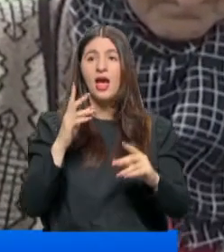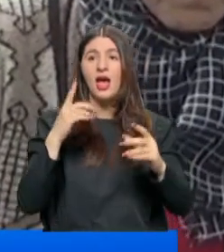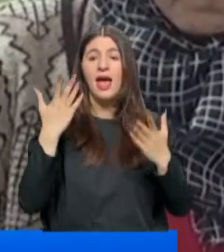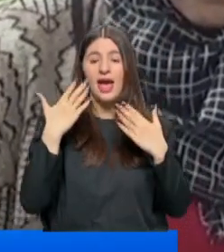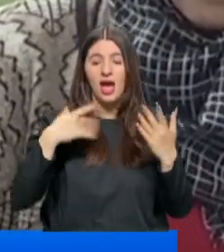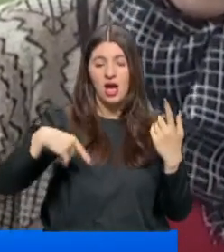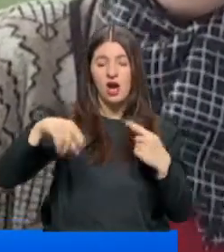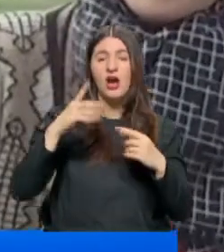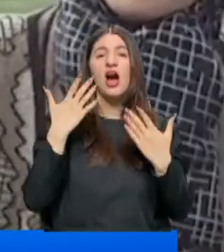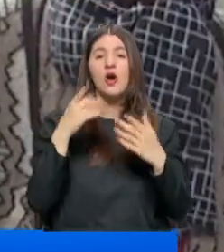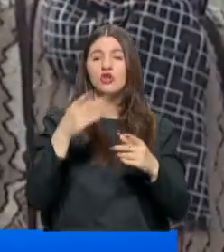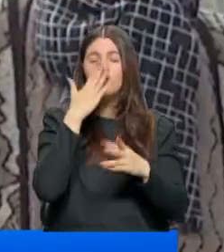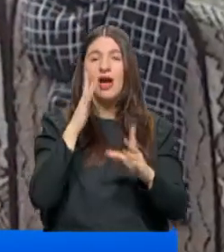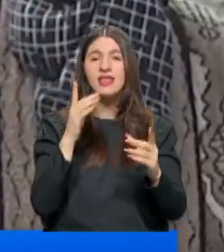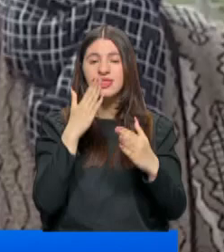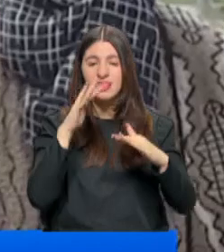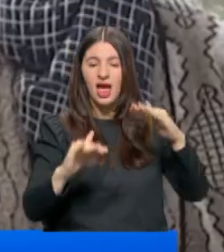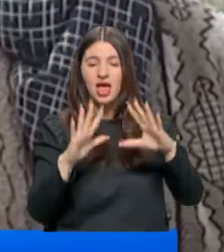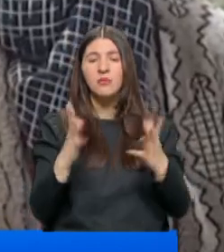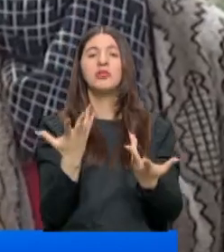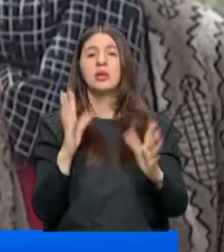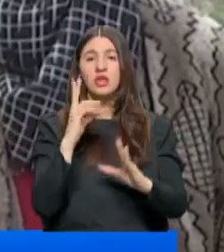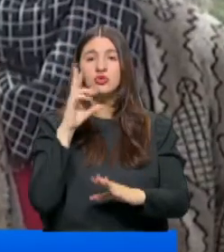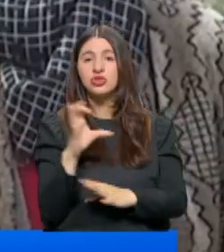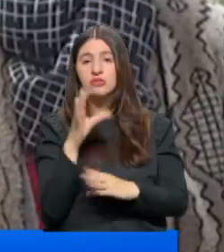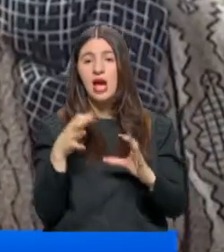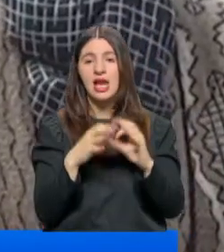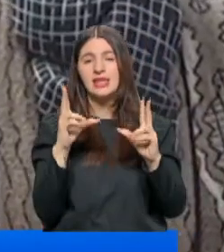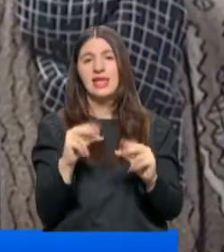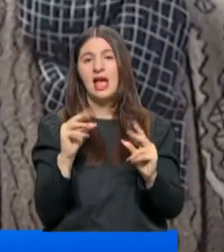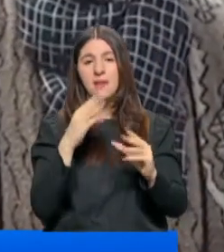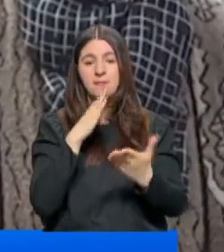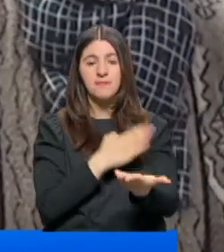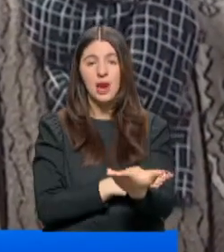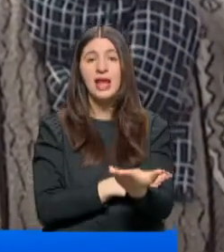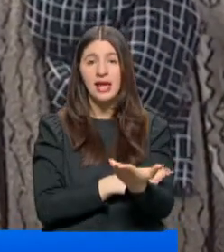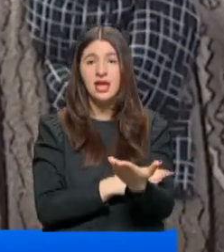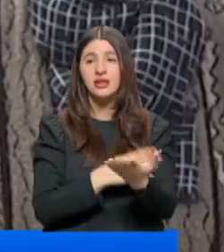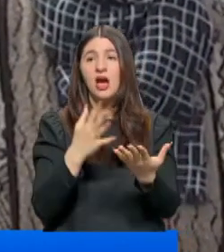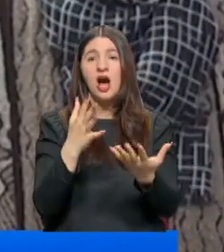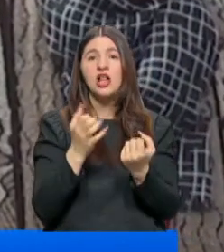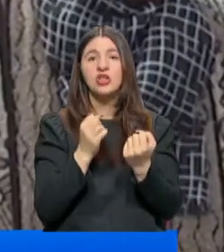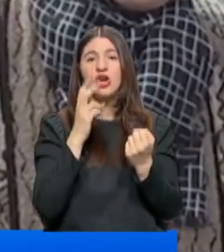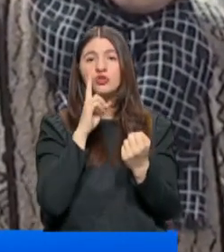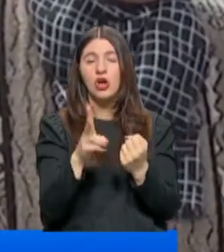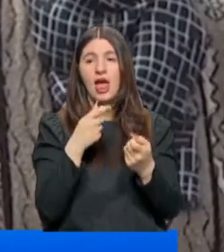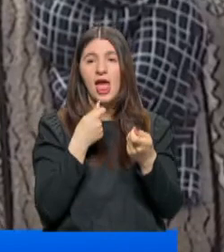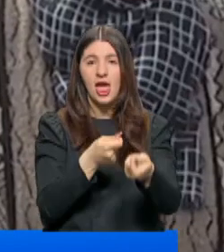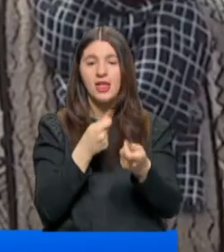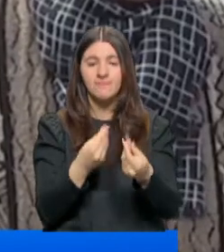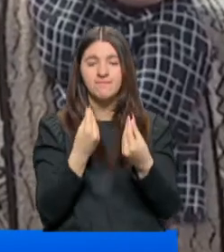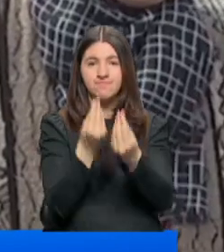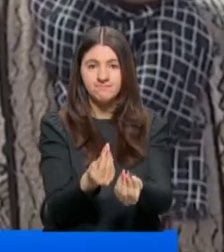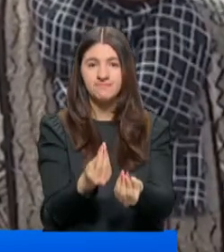ekolojik dengeyi bozmadan turizmle ilgili yeterlilik belgelerini alacağı şekilde eğitim